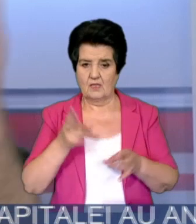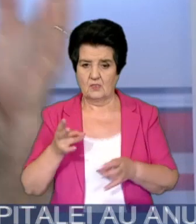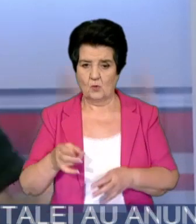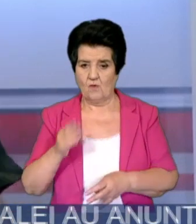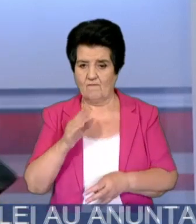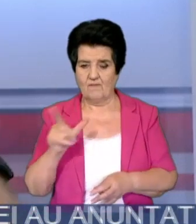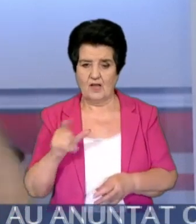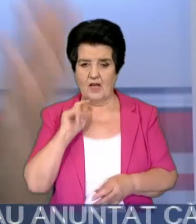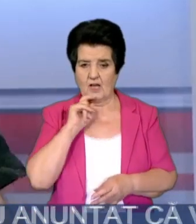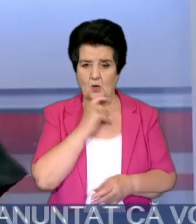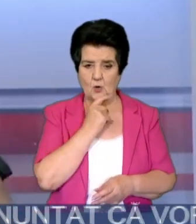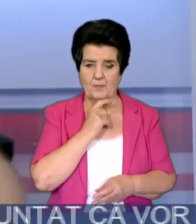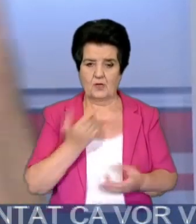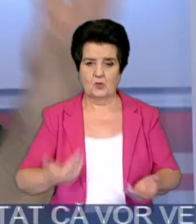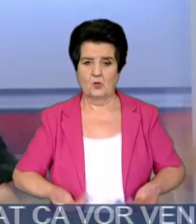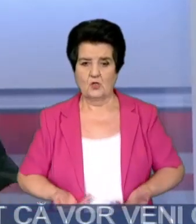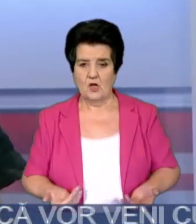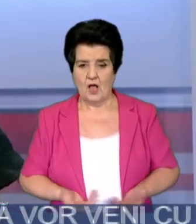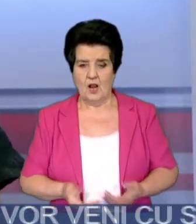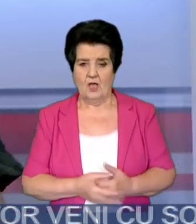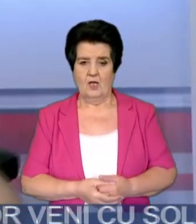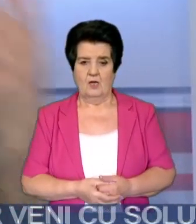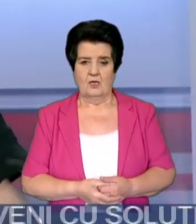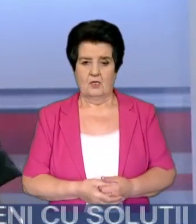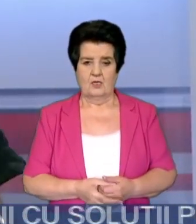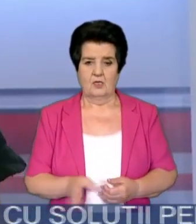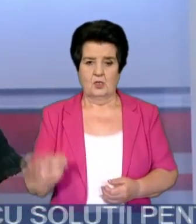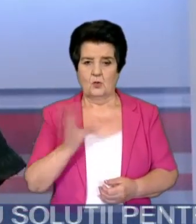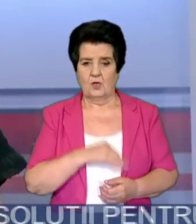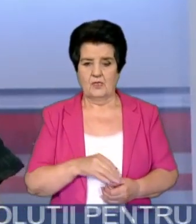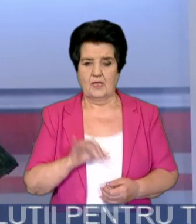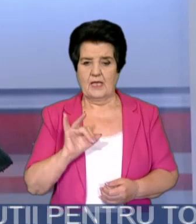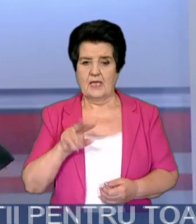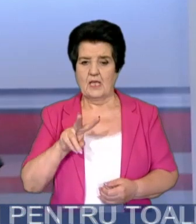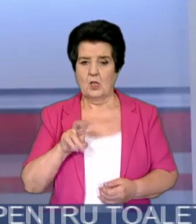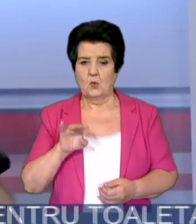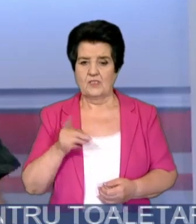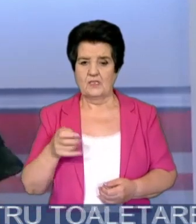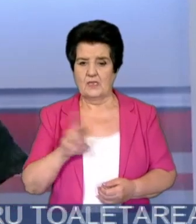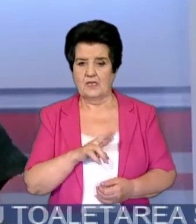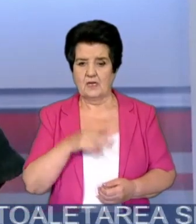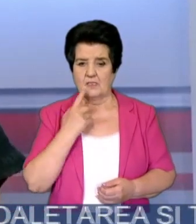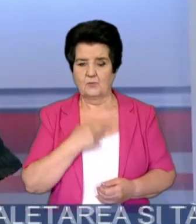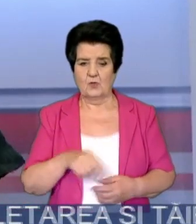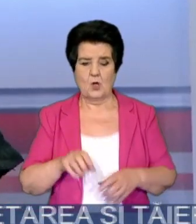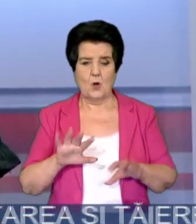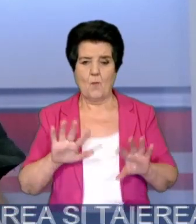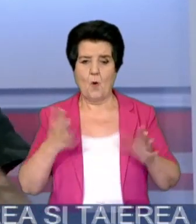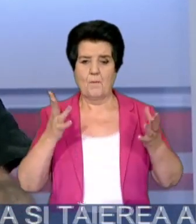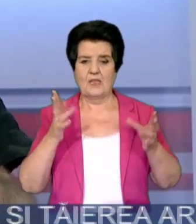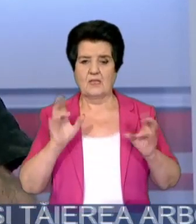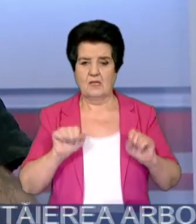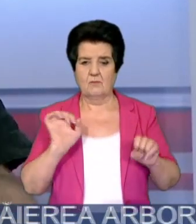catastrofă economică, socială, deci toată iluzia statalității în stânga Nistrului implodează pur și simplu momentan. De